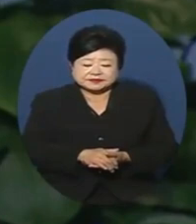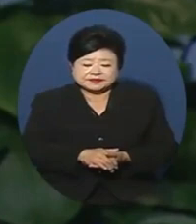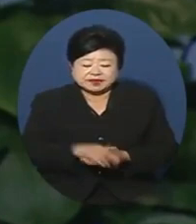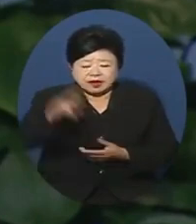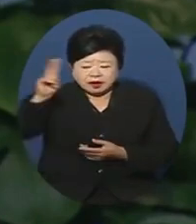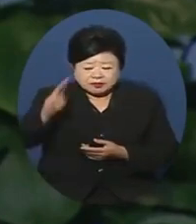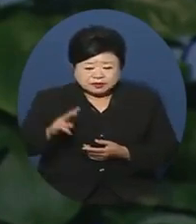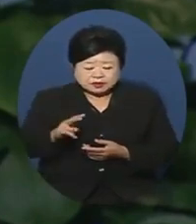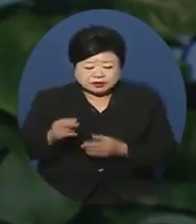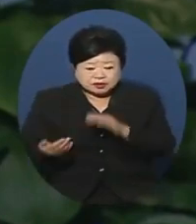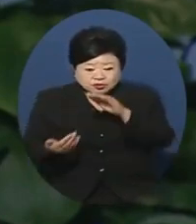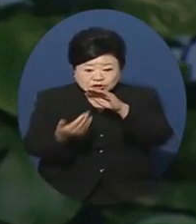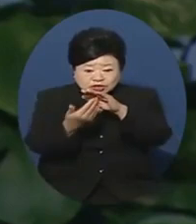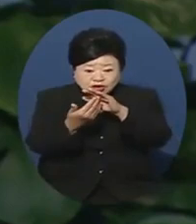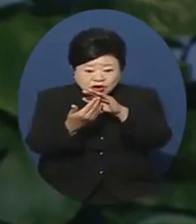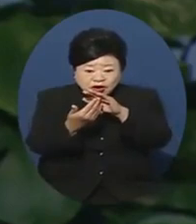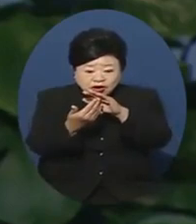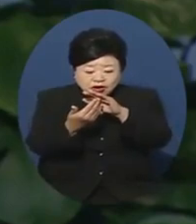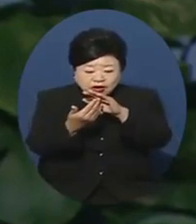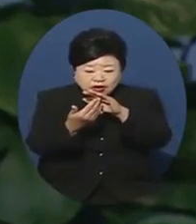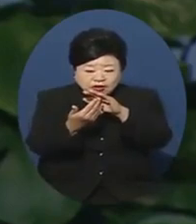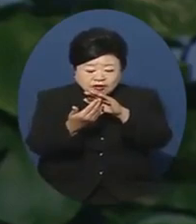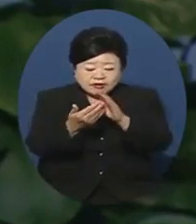번개같이 이루어지는 것도